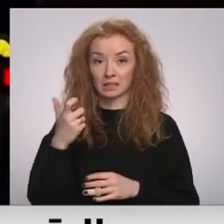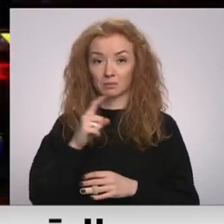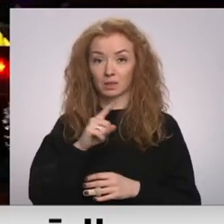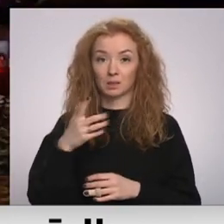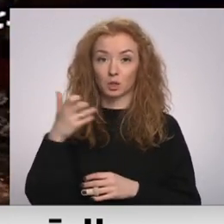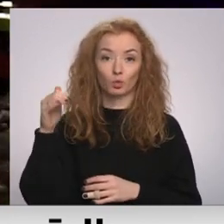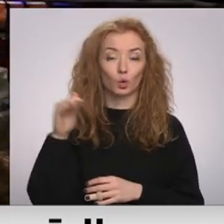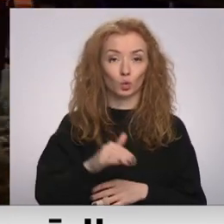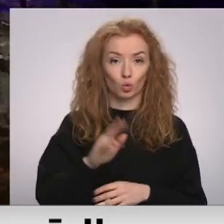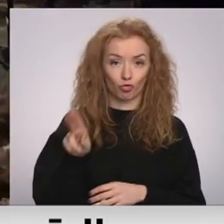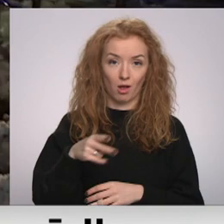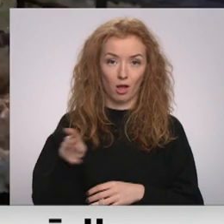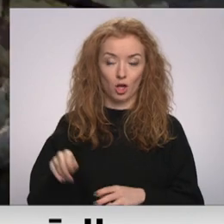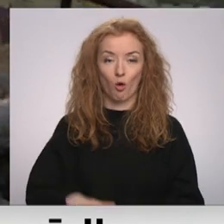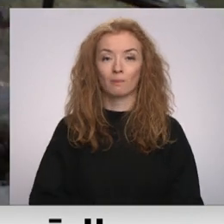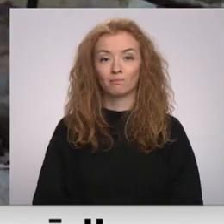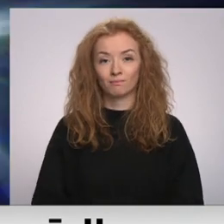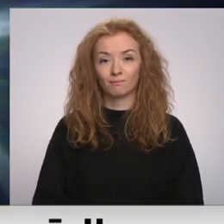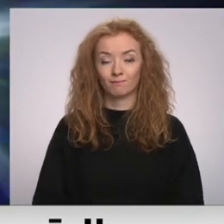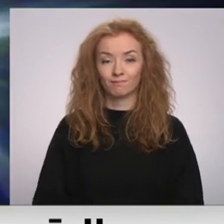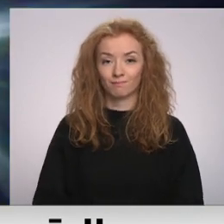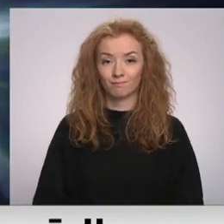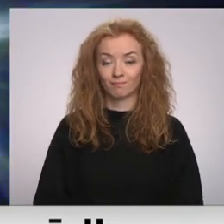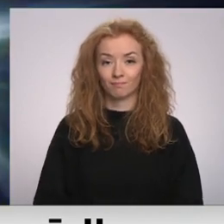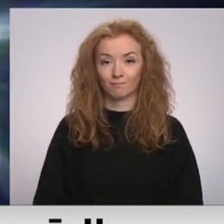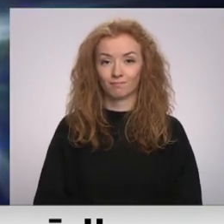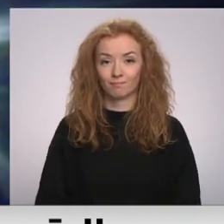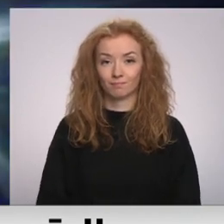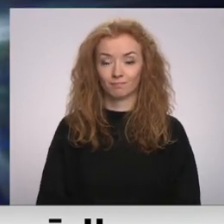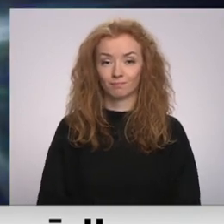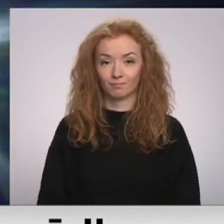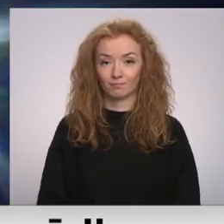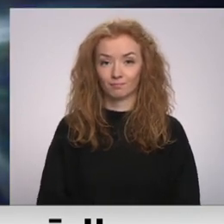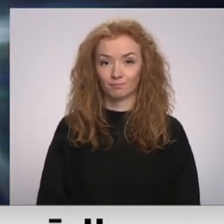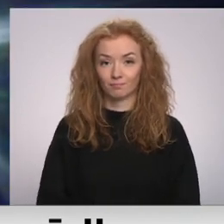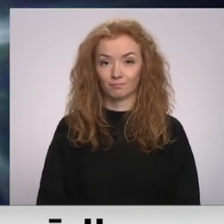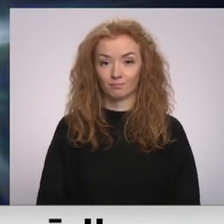500 tūkstošiem. Lotārs Zariņš, RTV, sadarbībā ar Kurzemes TV.